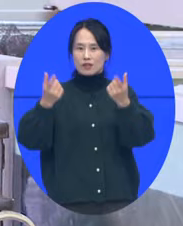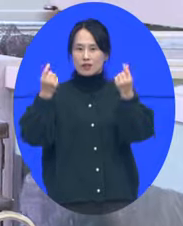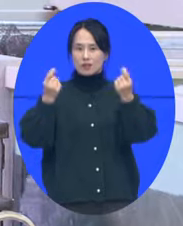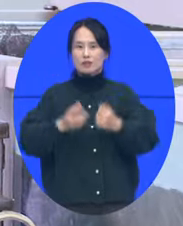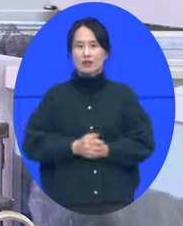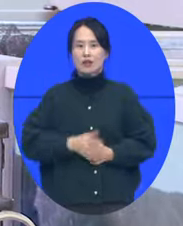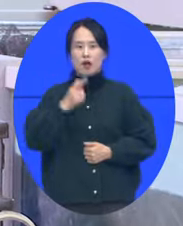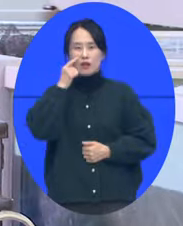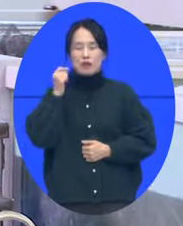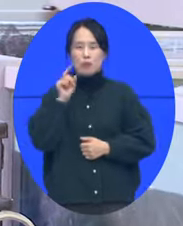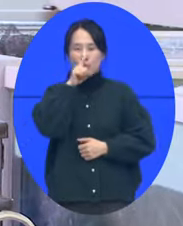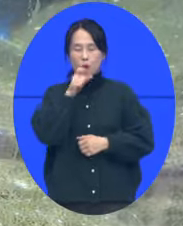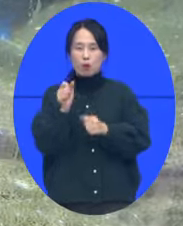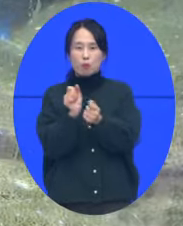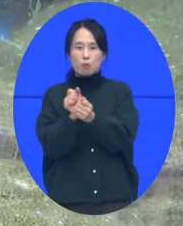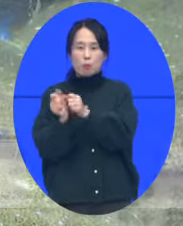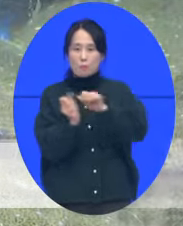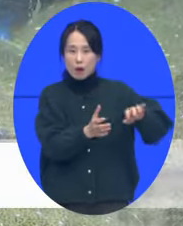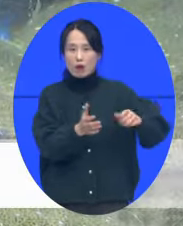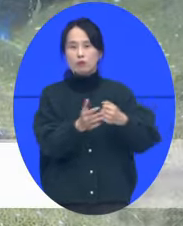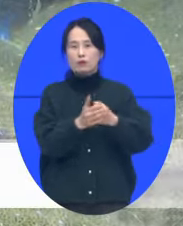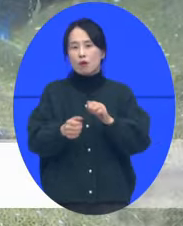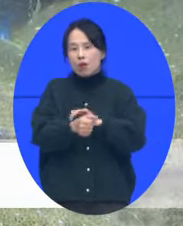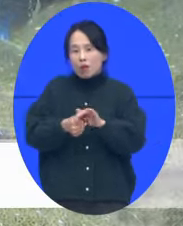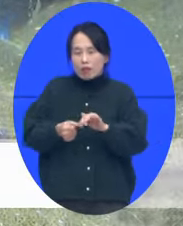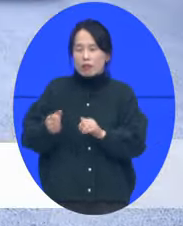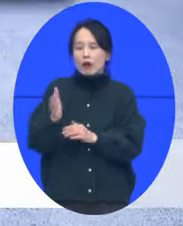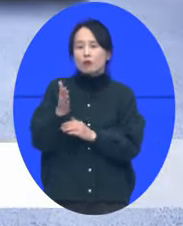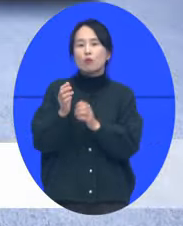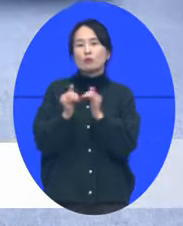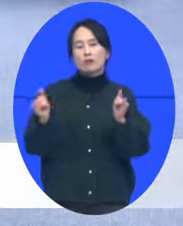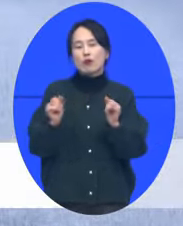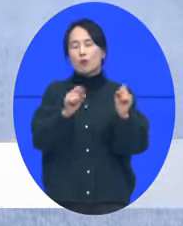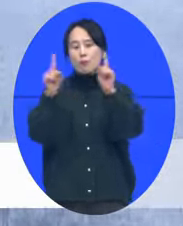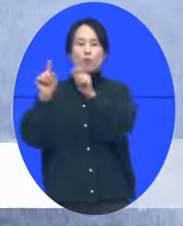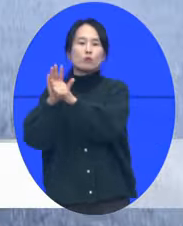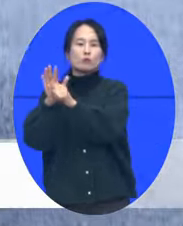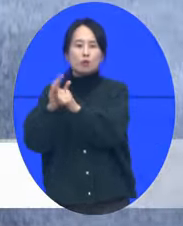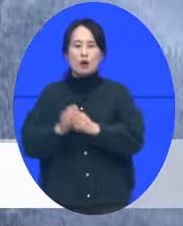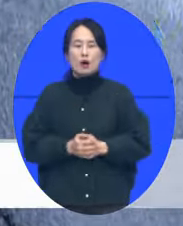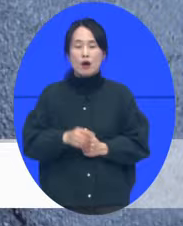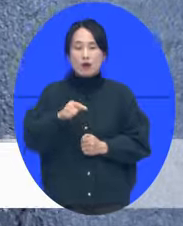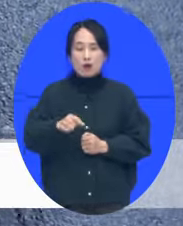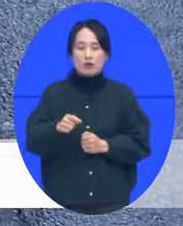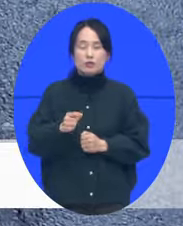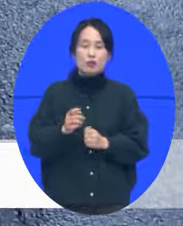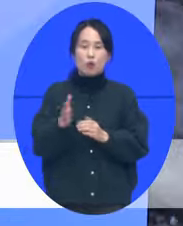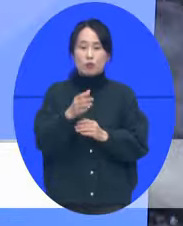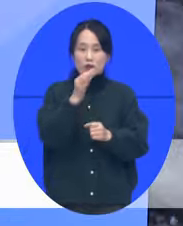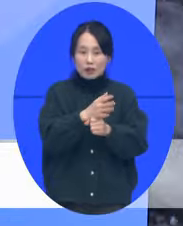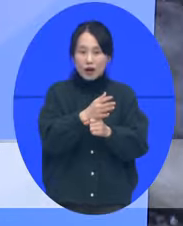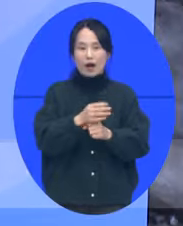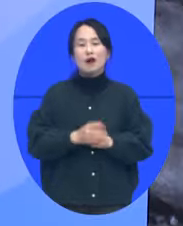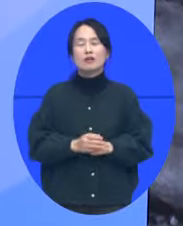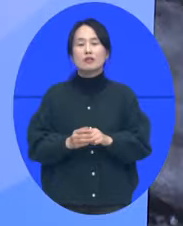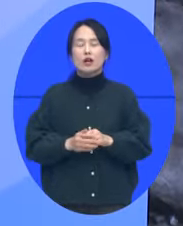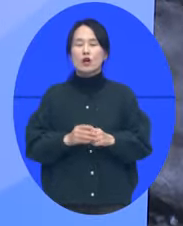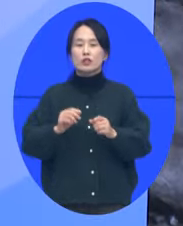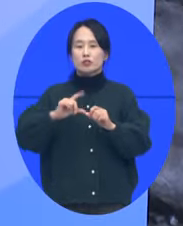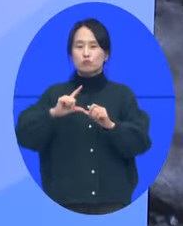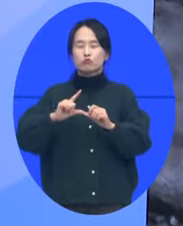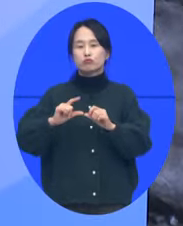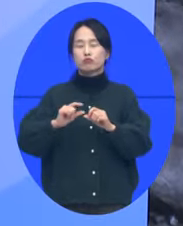일본 오염수 방류로 위축된 어민들 살리기에도 나섰습니다. 경기도 수산물을 구매하면 구매금액 일부를